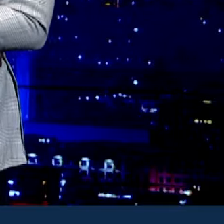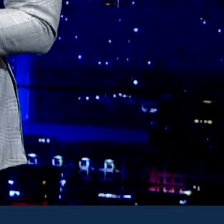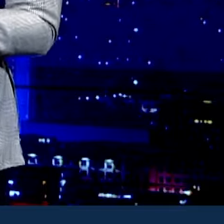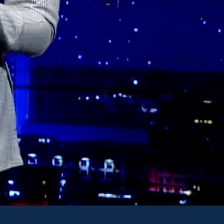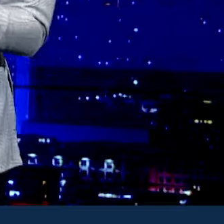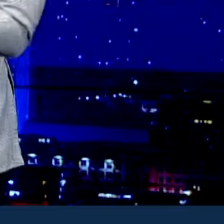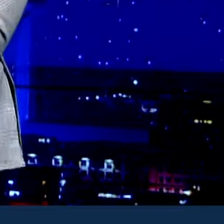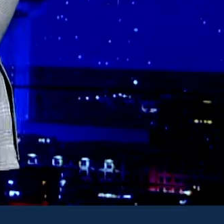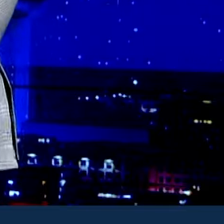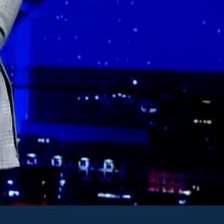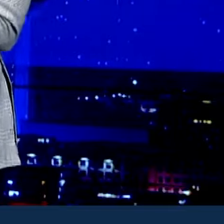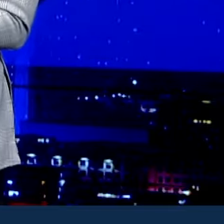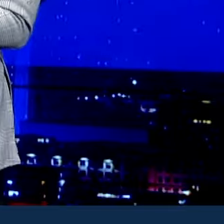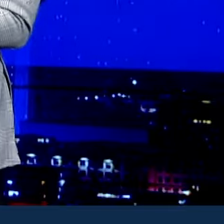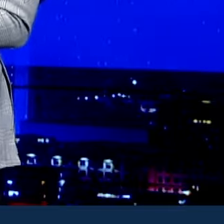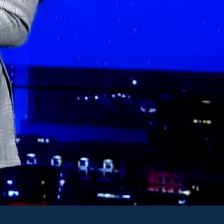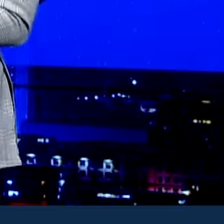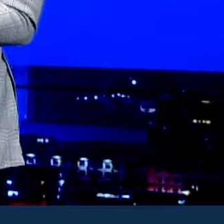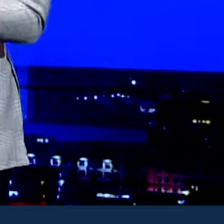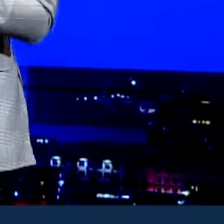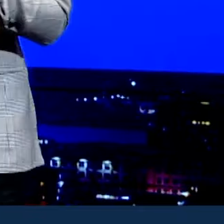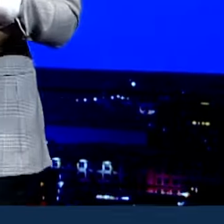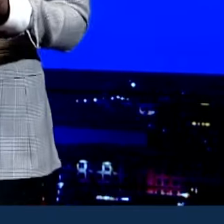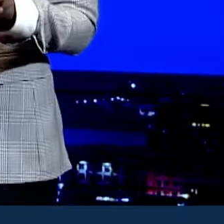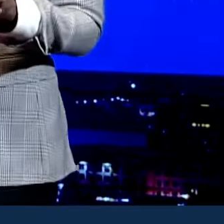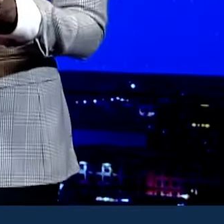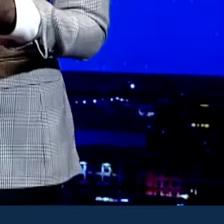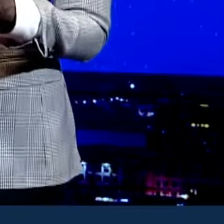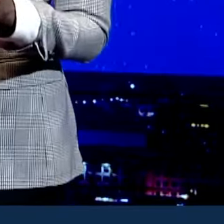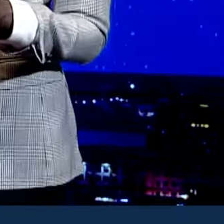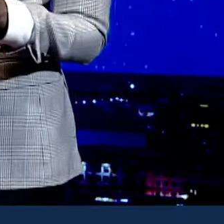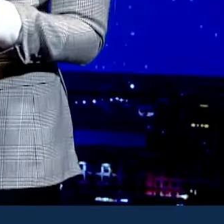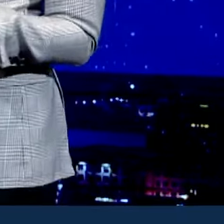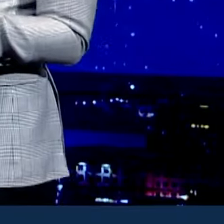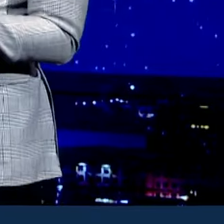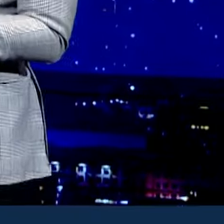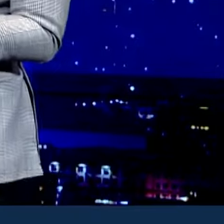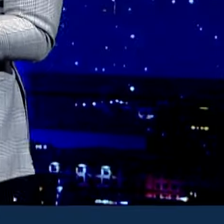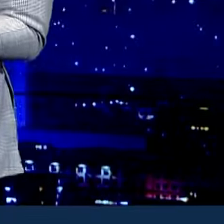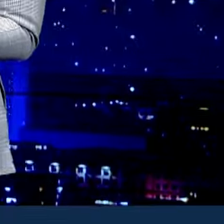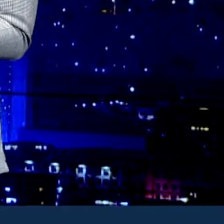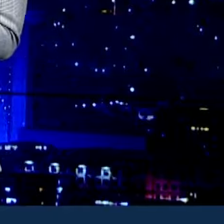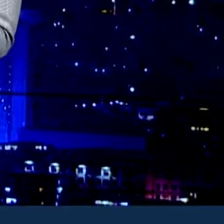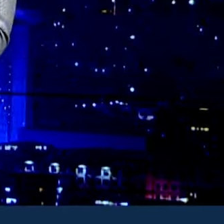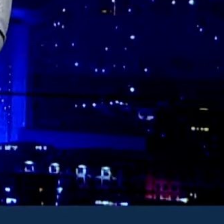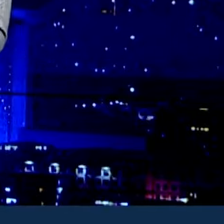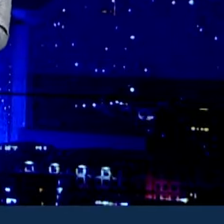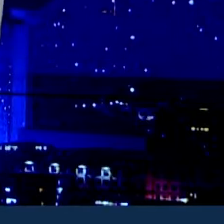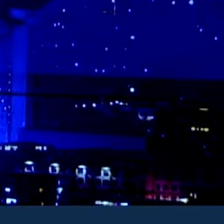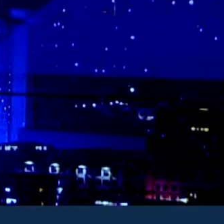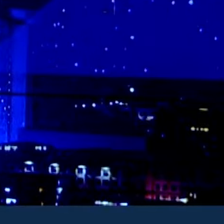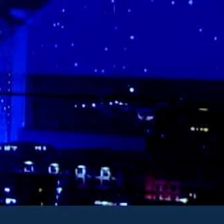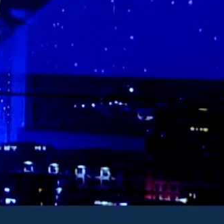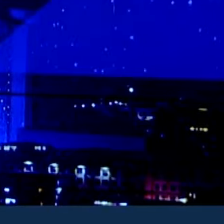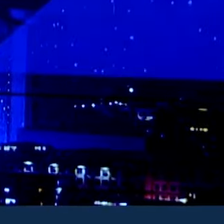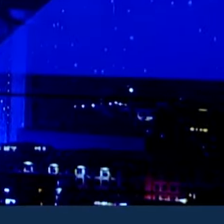kanya mu muziki, muri kariyeri, bishingiye kuri ku ndirimbo Biryogo. So ubwo rero nta kuntu nyine